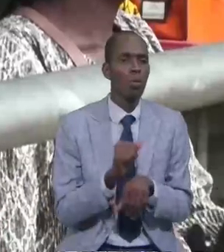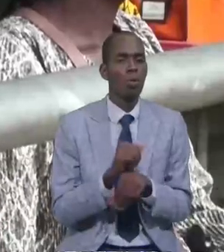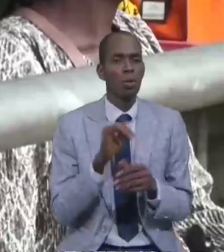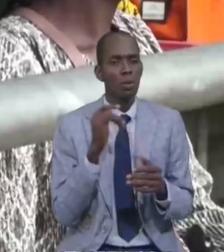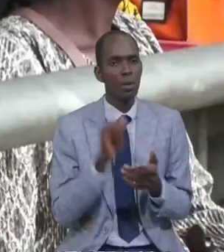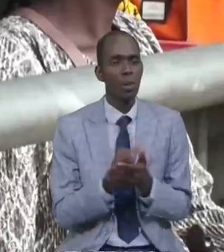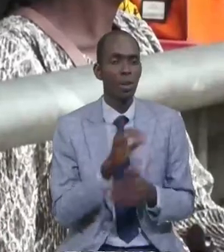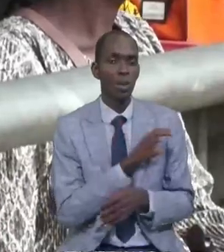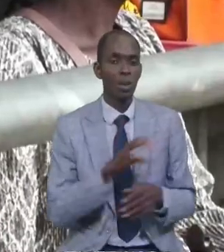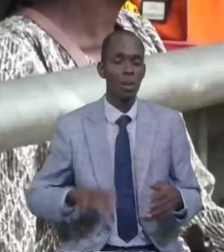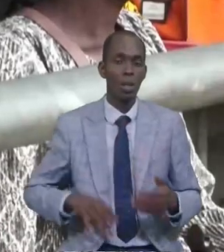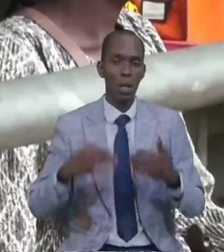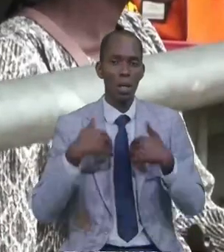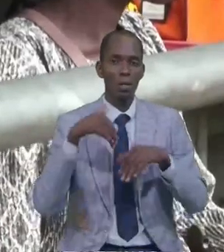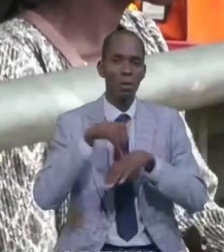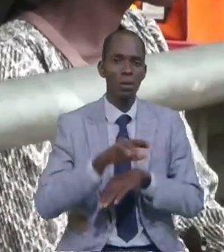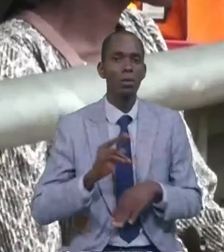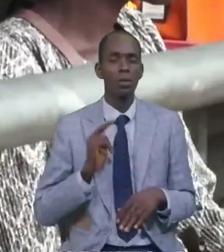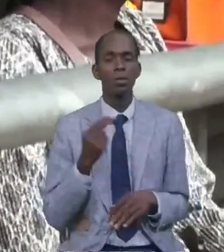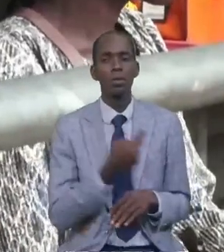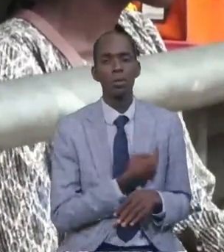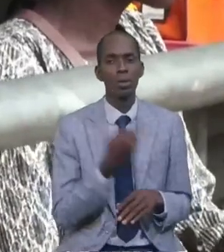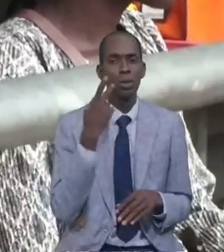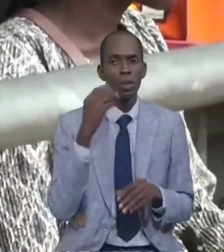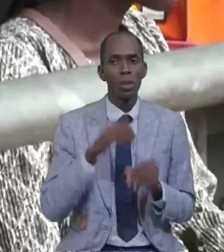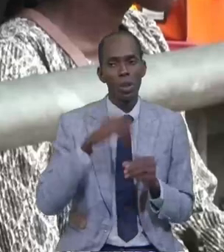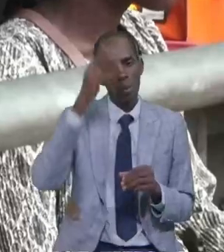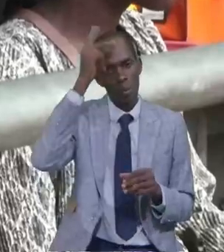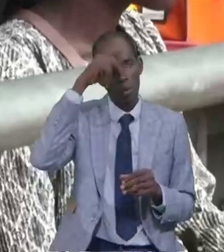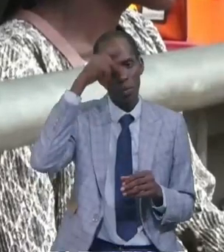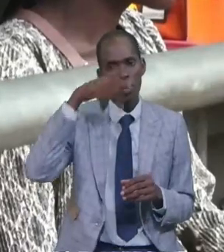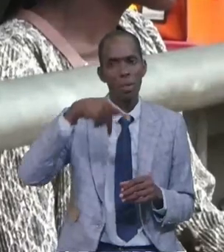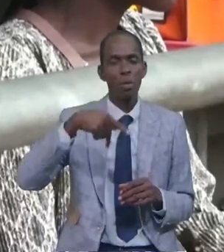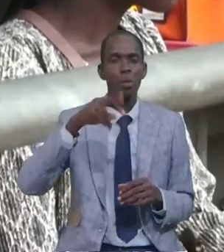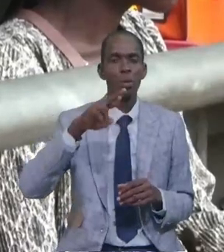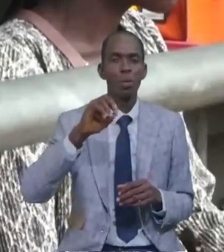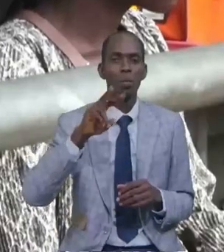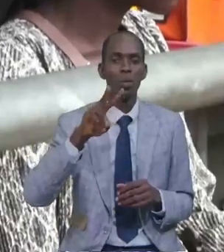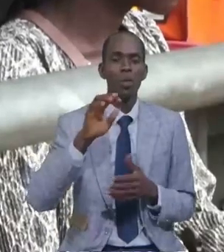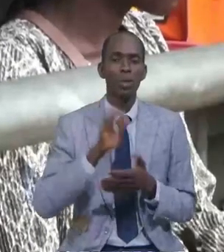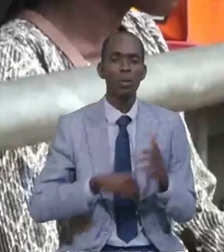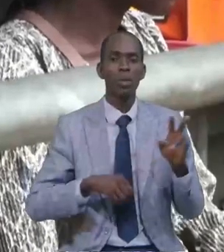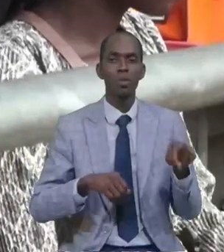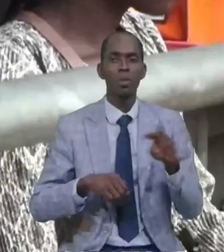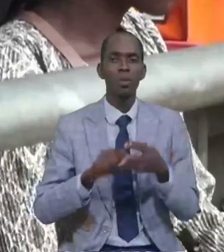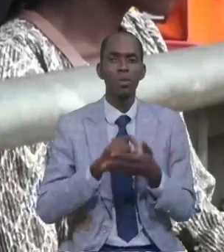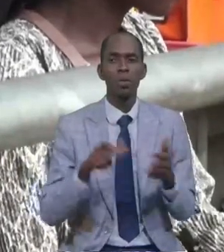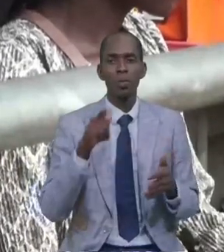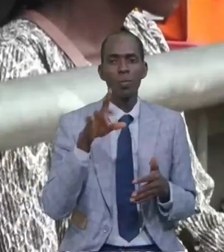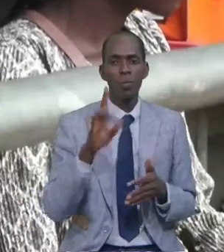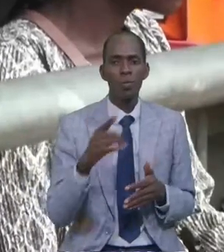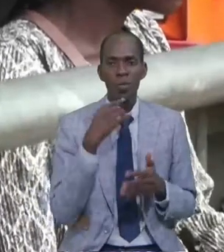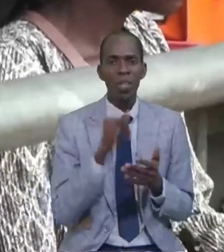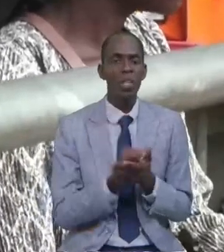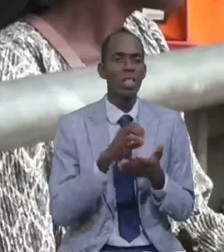Proverbe, ne déplacez pas les bornes anciennes que tes pères ont